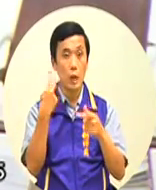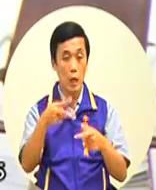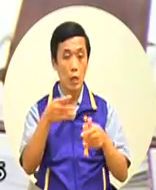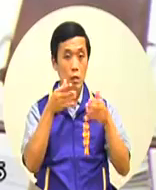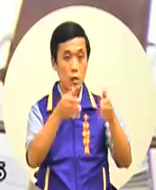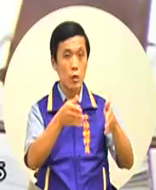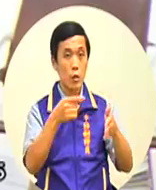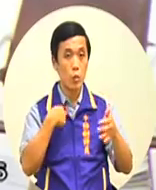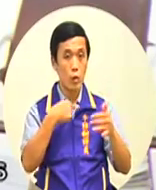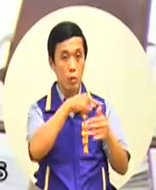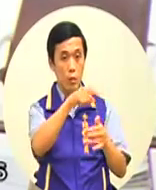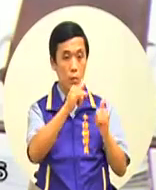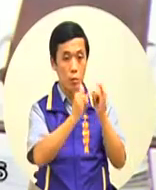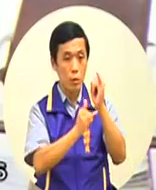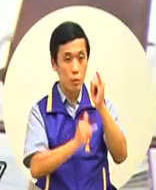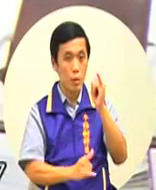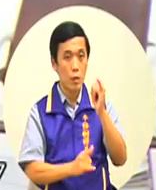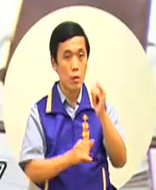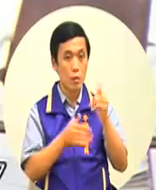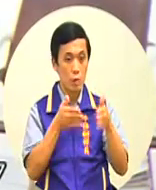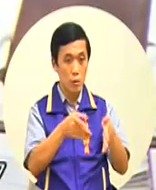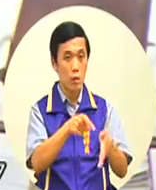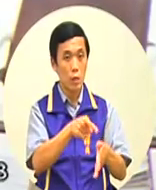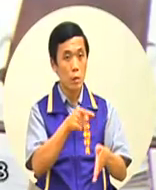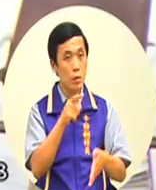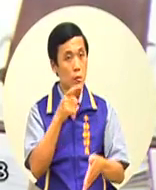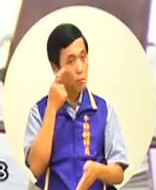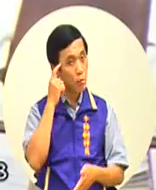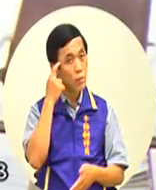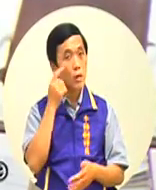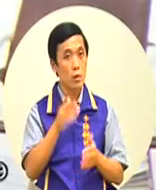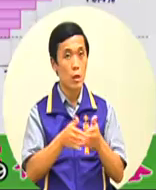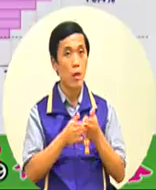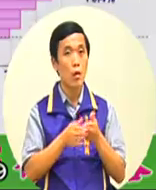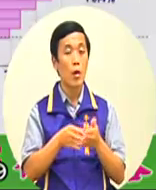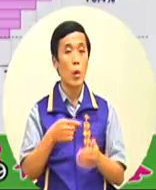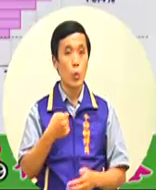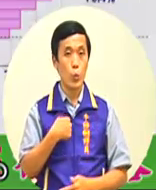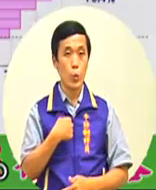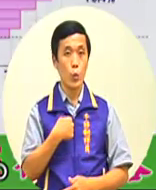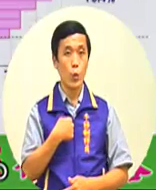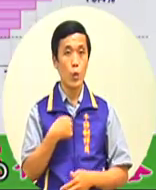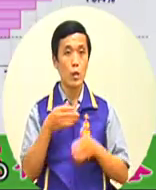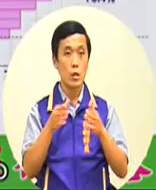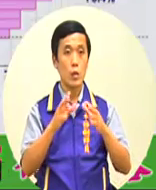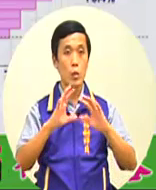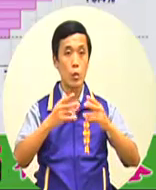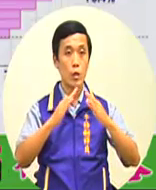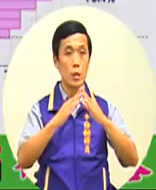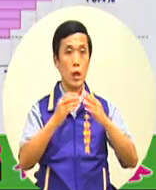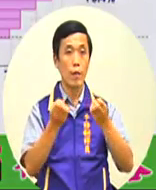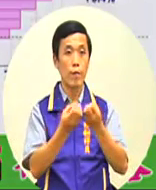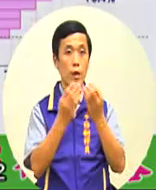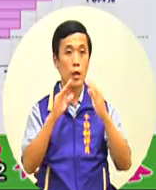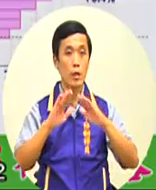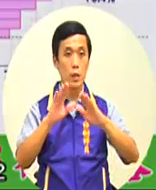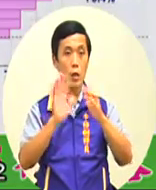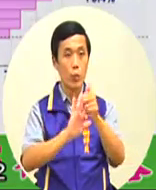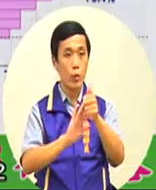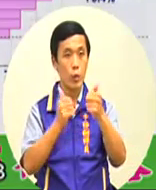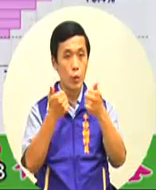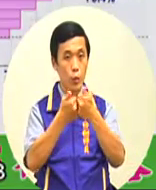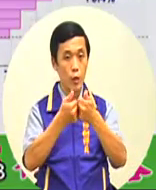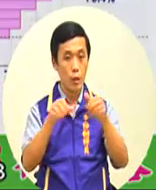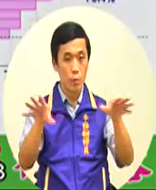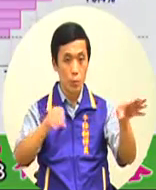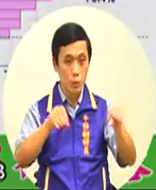哦。那现在是啊，本席是从那个国家发展委员会里头调的资料。